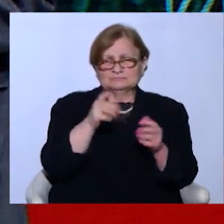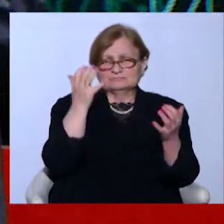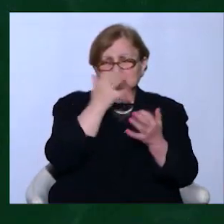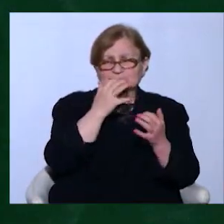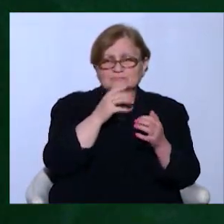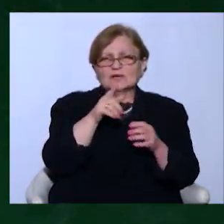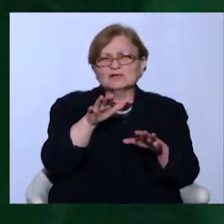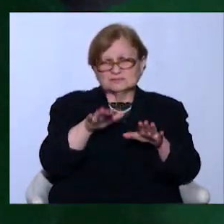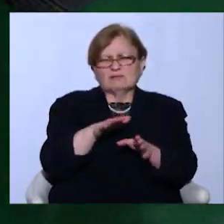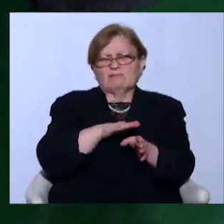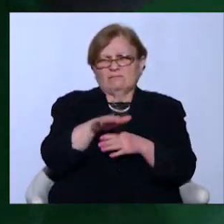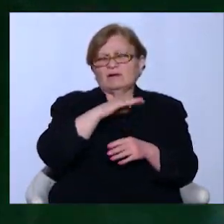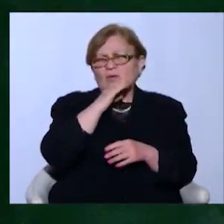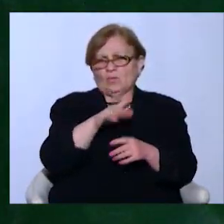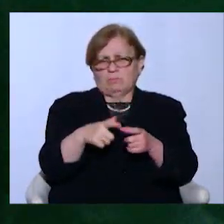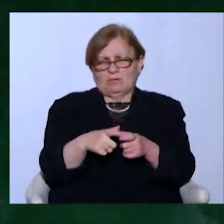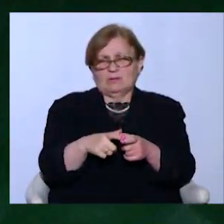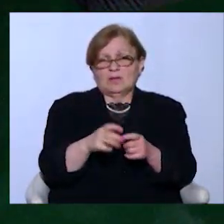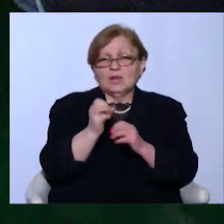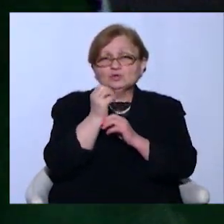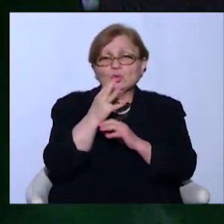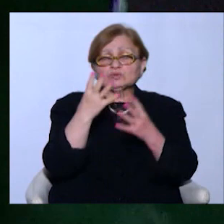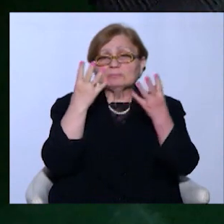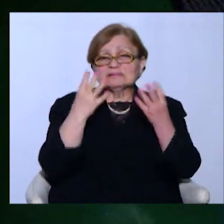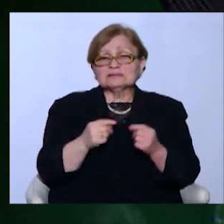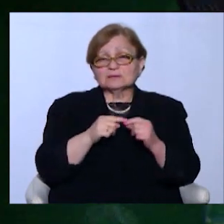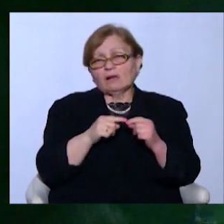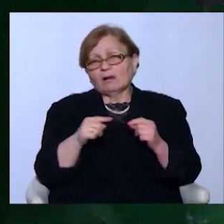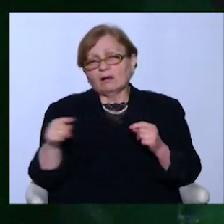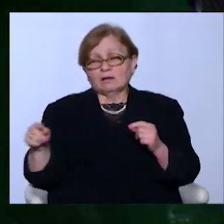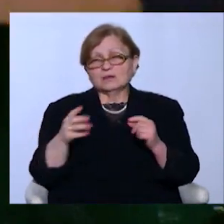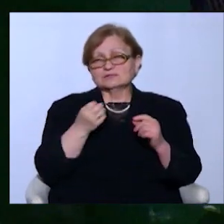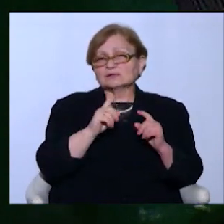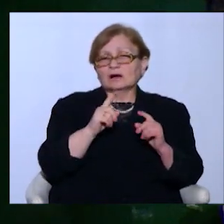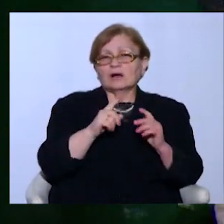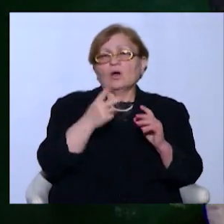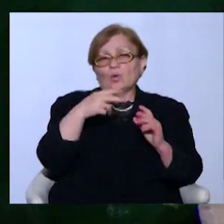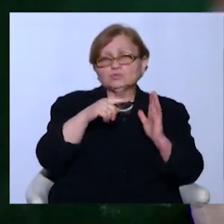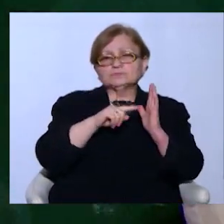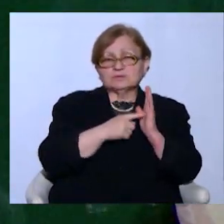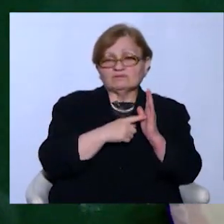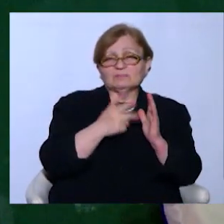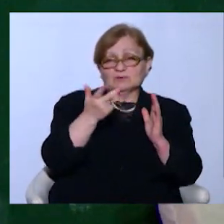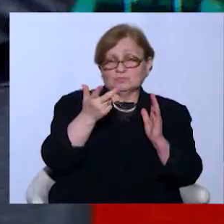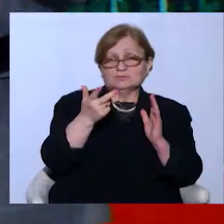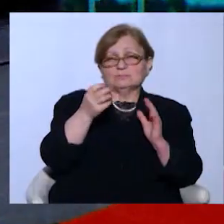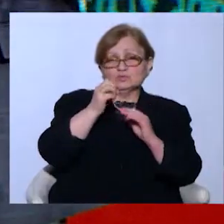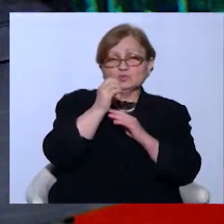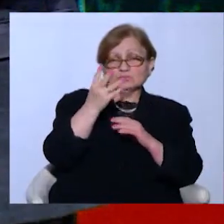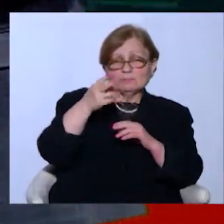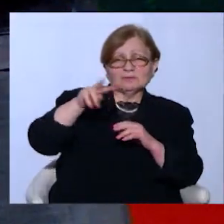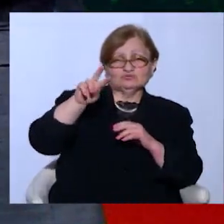ჯერჯერობით თავისუფლად დაეტევა ამ ფინჯანში. 14 დღის შემდეგ ჩვენ ასევე ვაქვს 20 გამრავლებული 3 ხარისხად 14 და აი ახლა